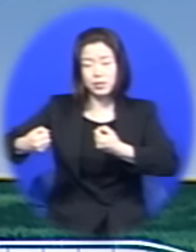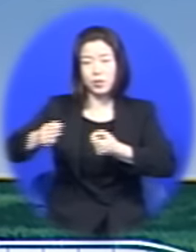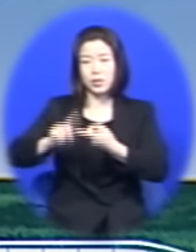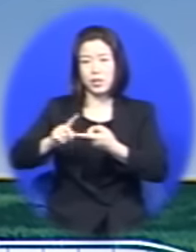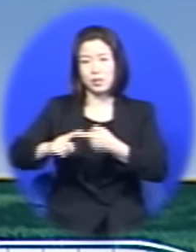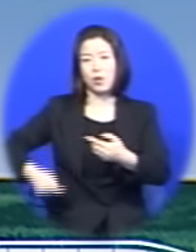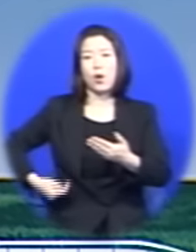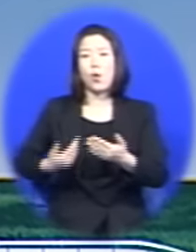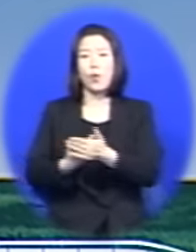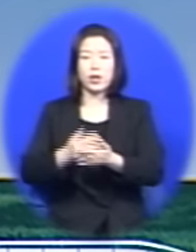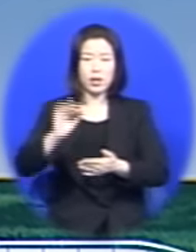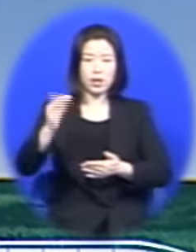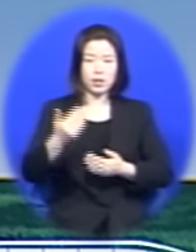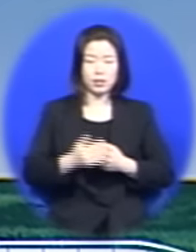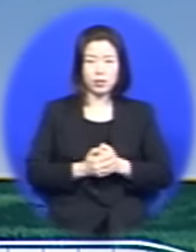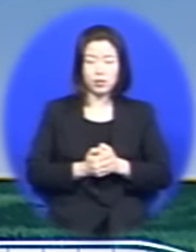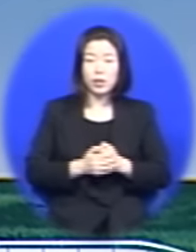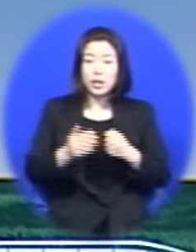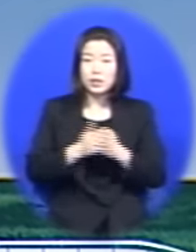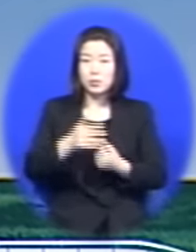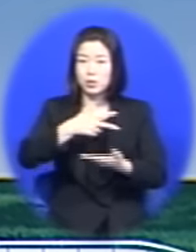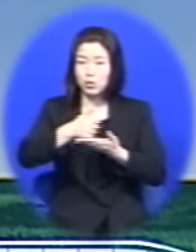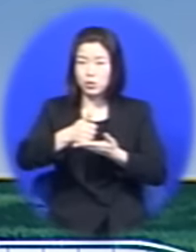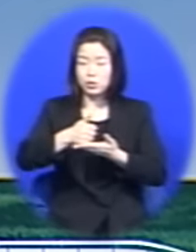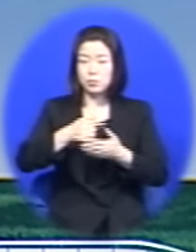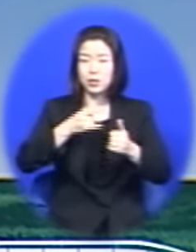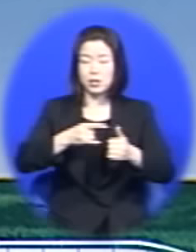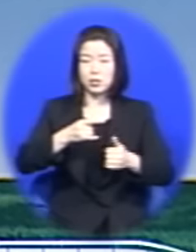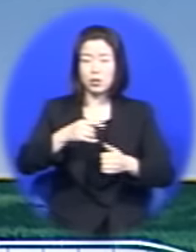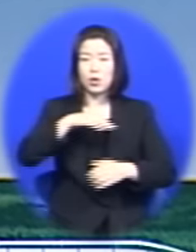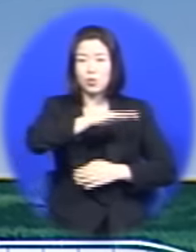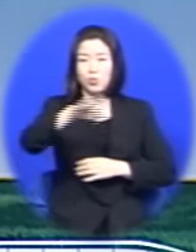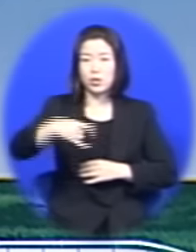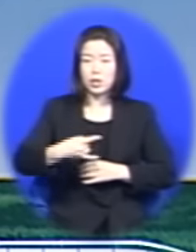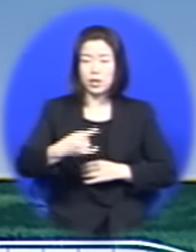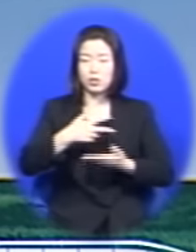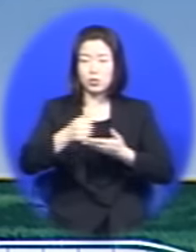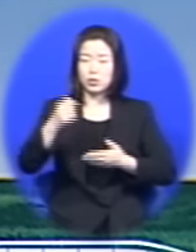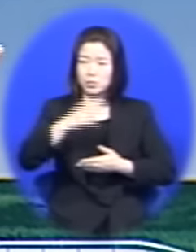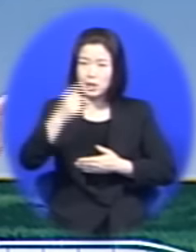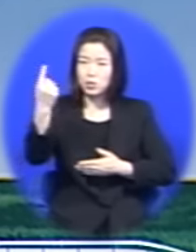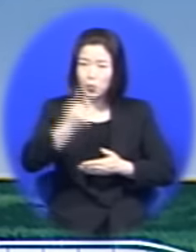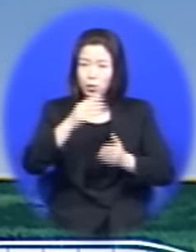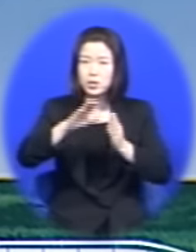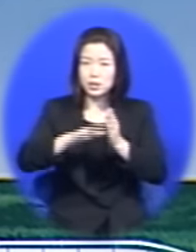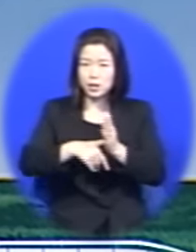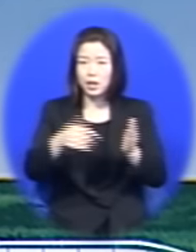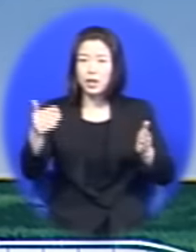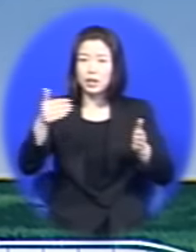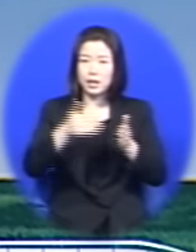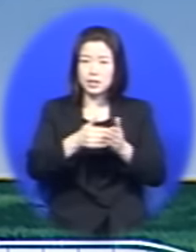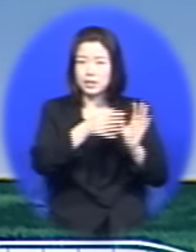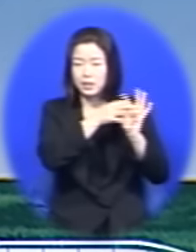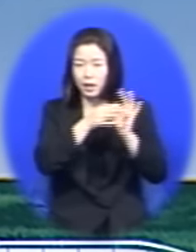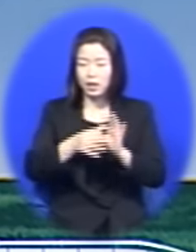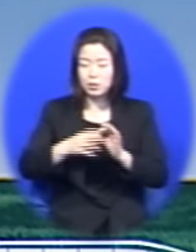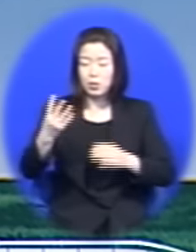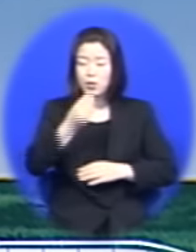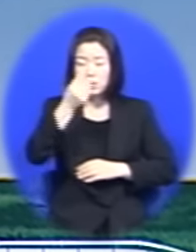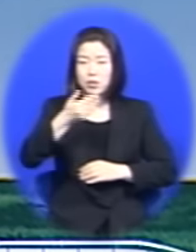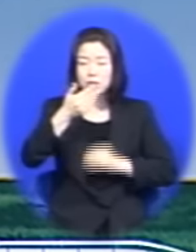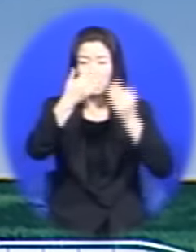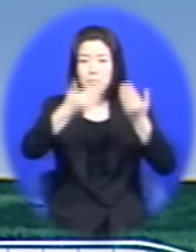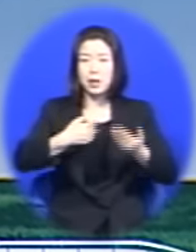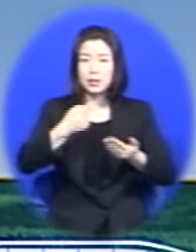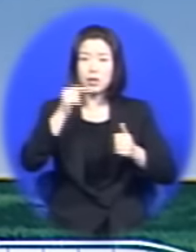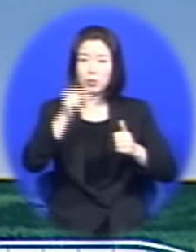거예요. 그래서 주님께서 우리에게 주님 다시 오실 때까지 계속 성찬을 받으라는